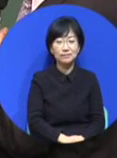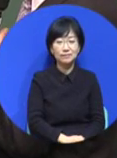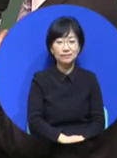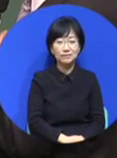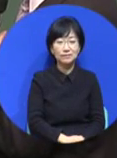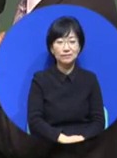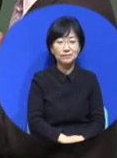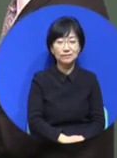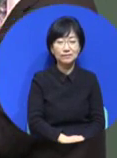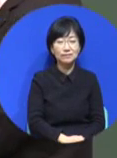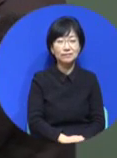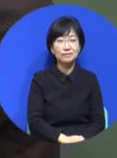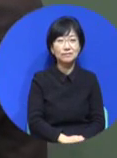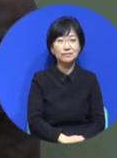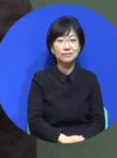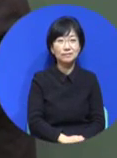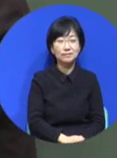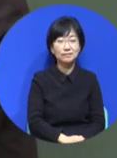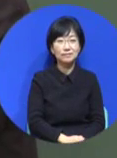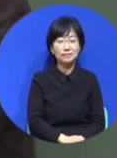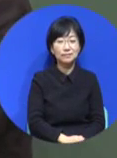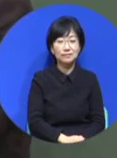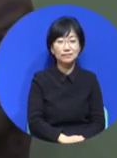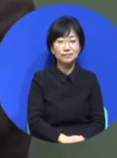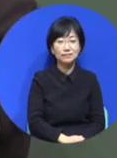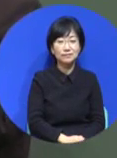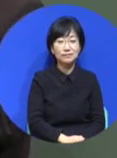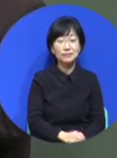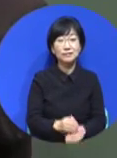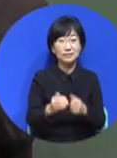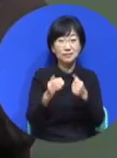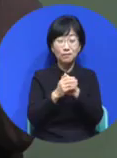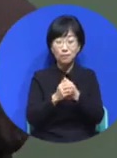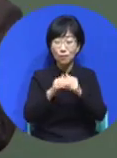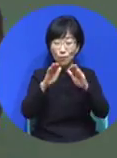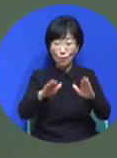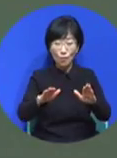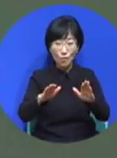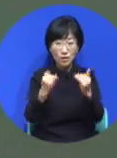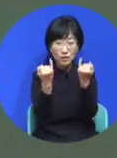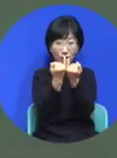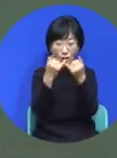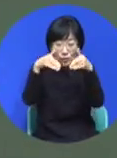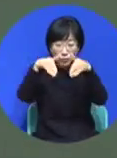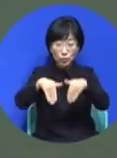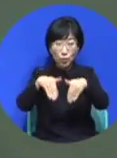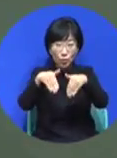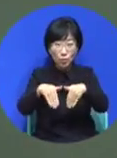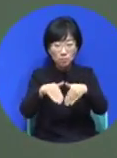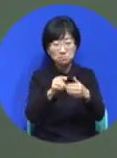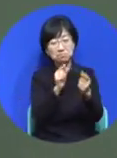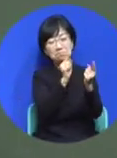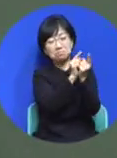have babies. 오늘 본문에 있는 그대로 이스마엘을 낳게 됩니다. And this is the way that